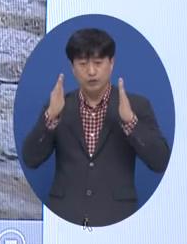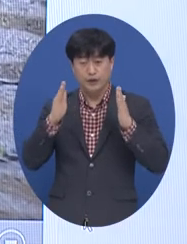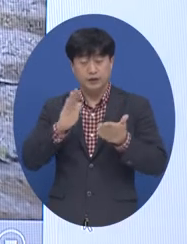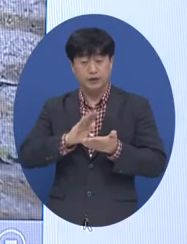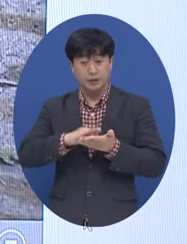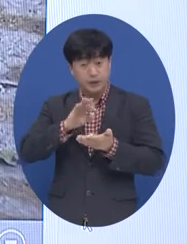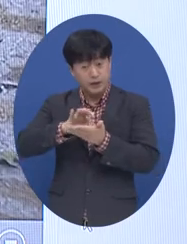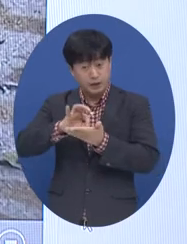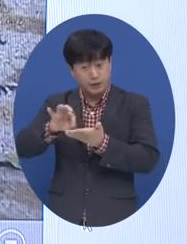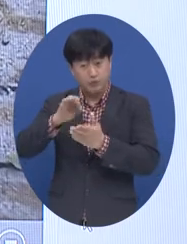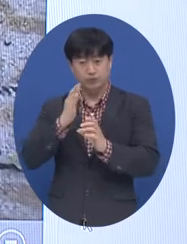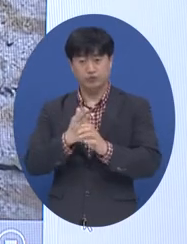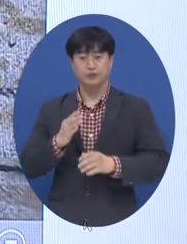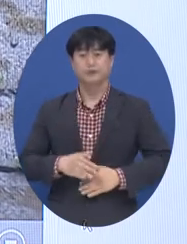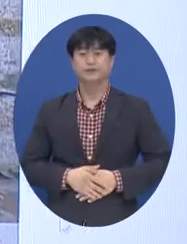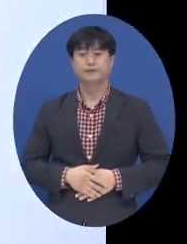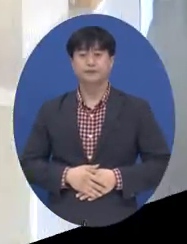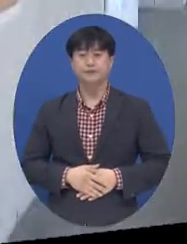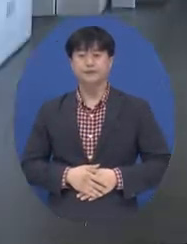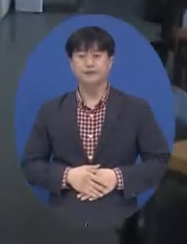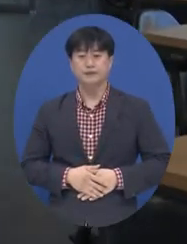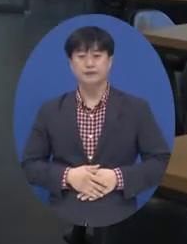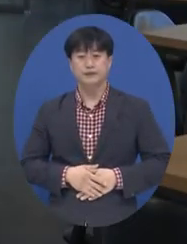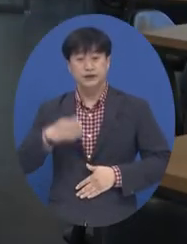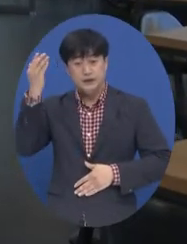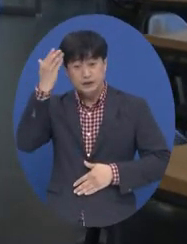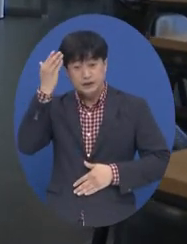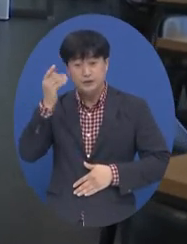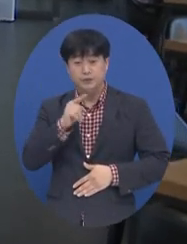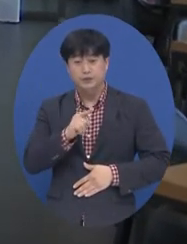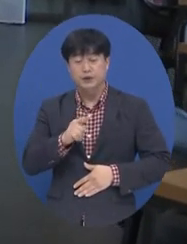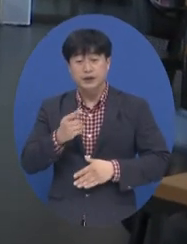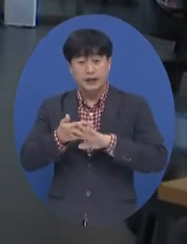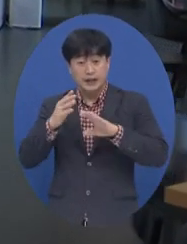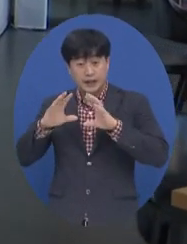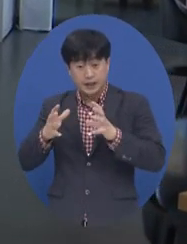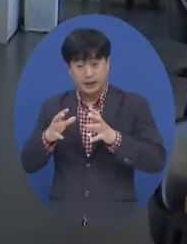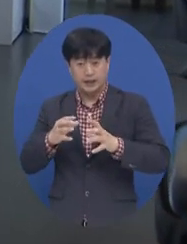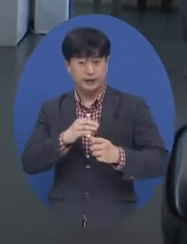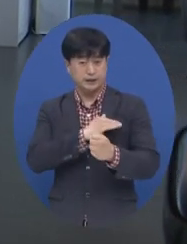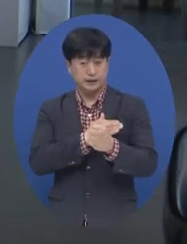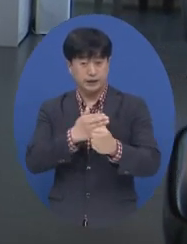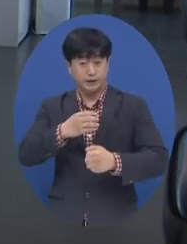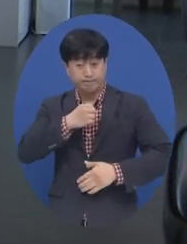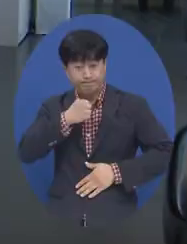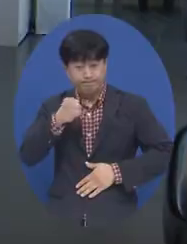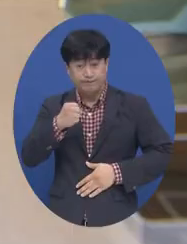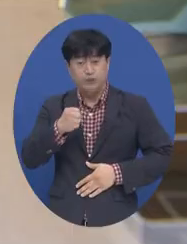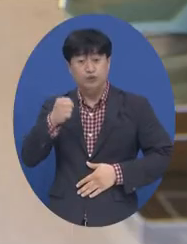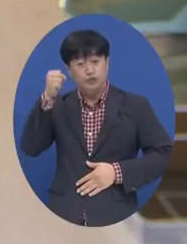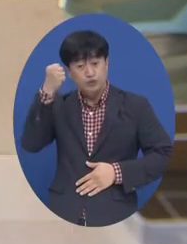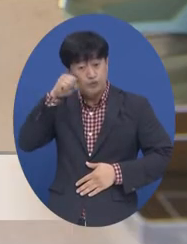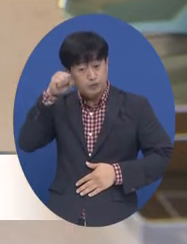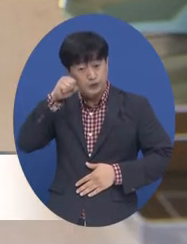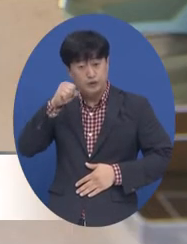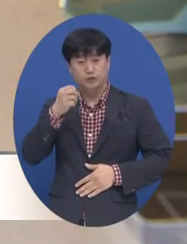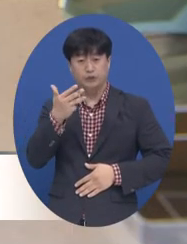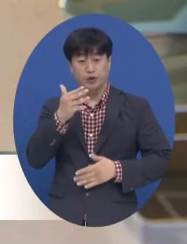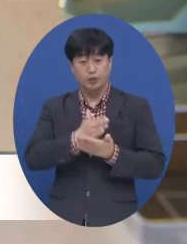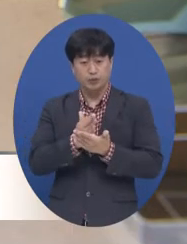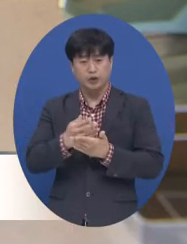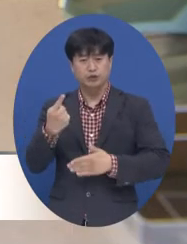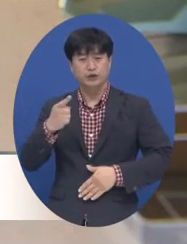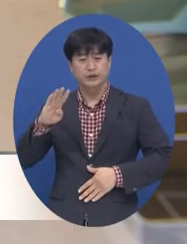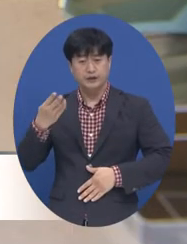활발하게 활용되고 있는 겁니다 지식은 외국어와 자격취득 생활 침이 등 8개